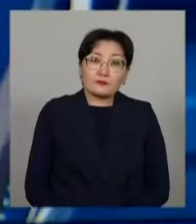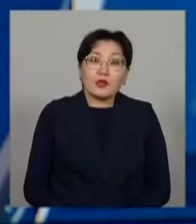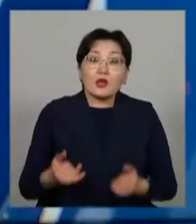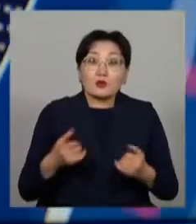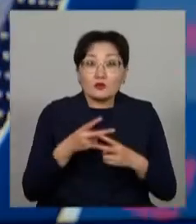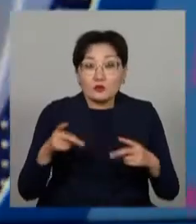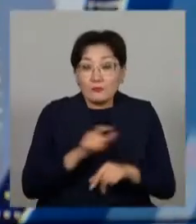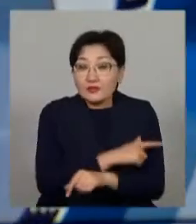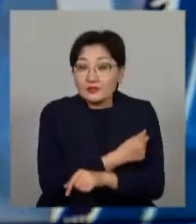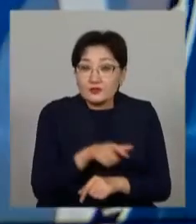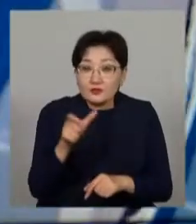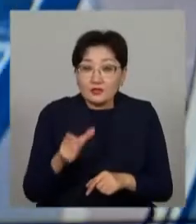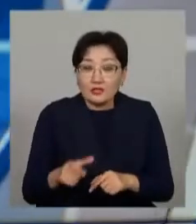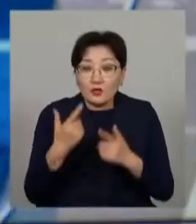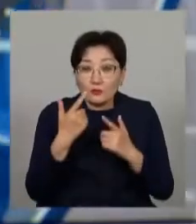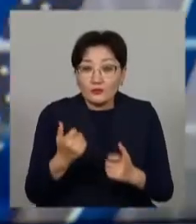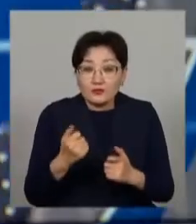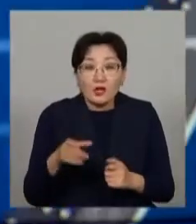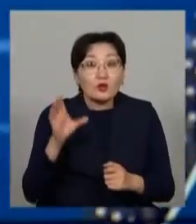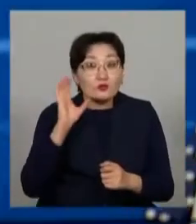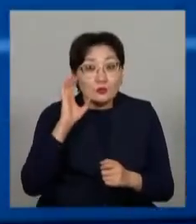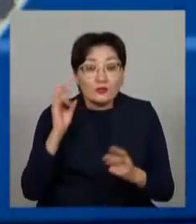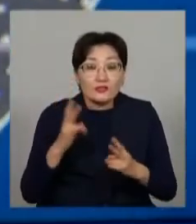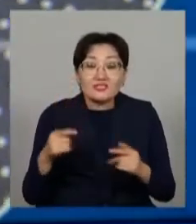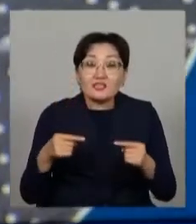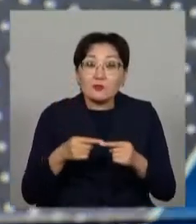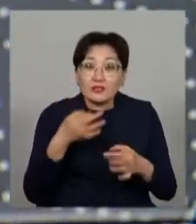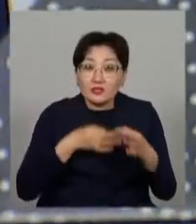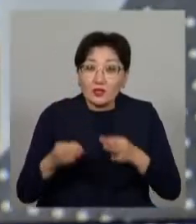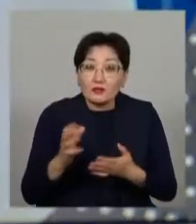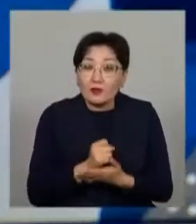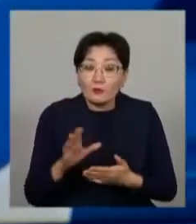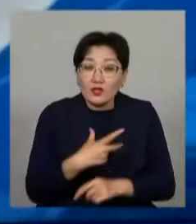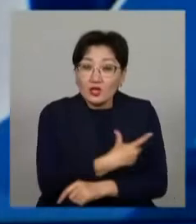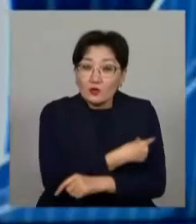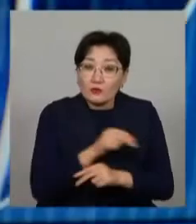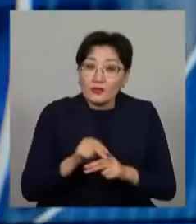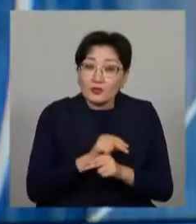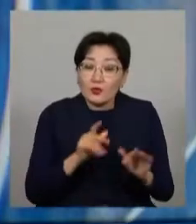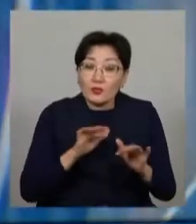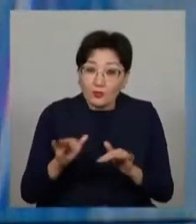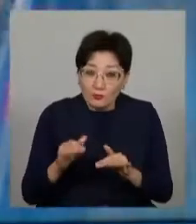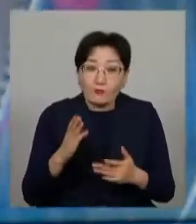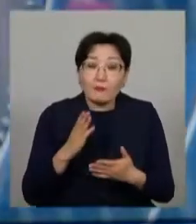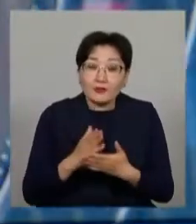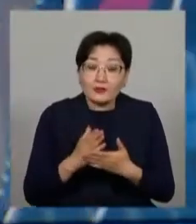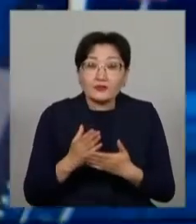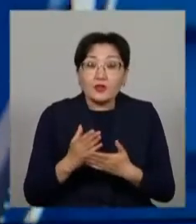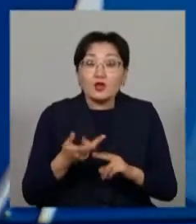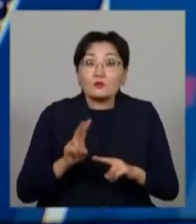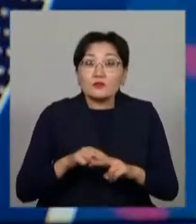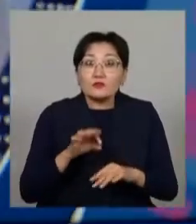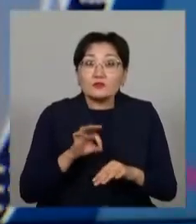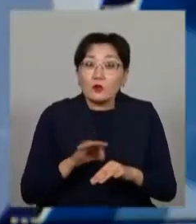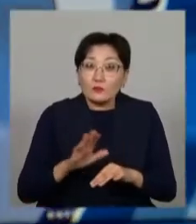Қадірлі ағайын, дәрігерлердің дабыл қағып жатқанына құлақ асу керек. Нақты дәрі табылмады, бірақ екпе салу амалы бар екенін естен шығармаңыздар. Сондықтан